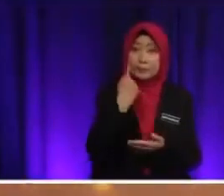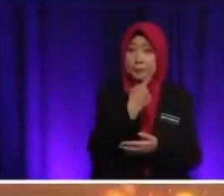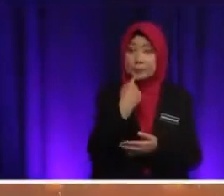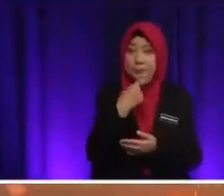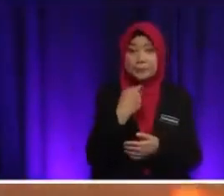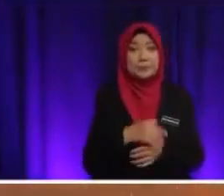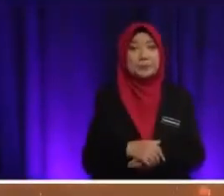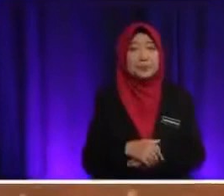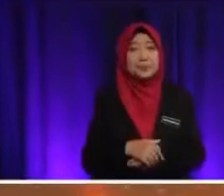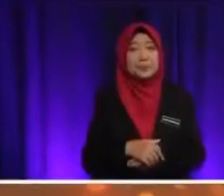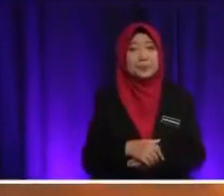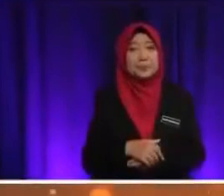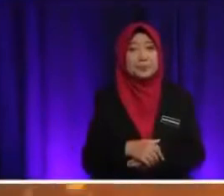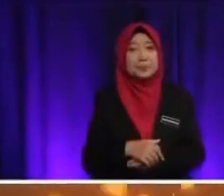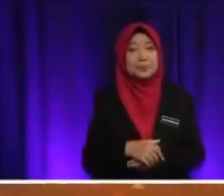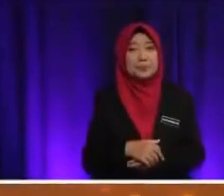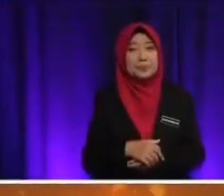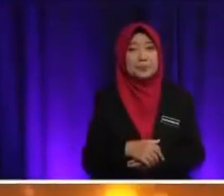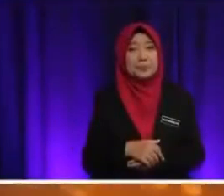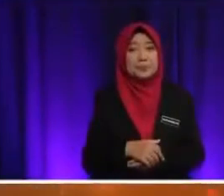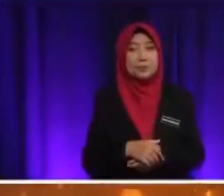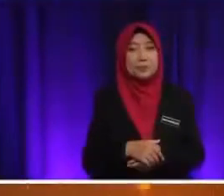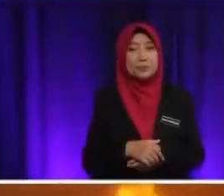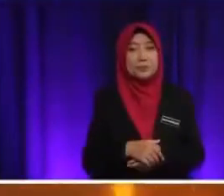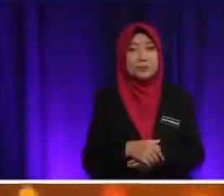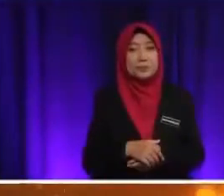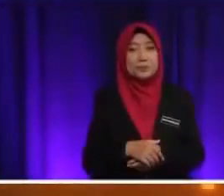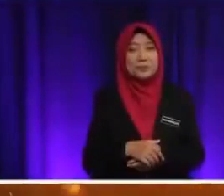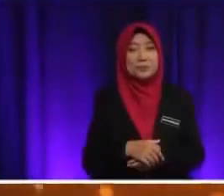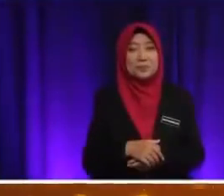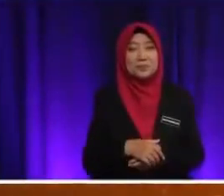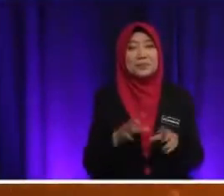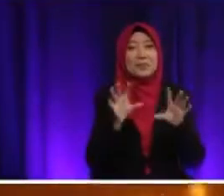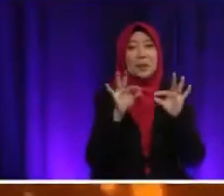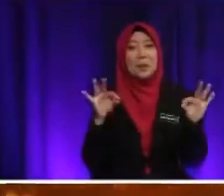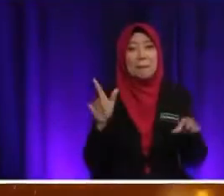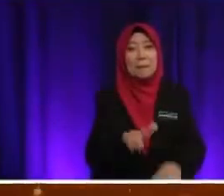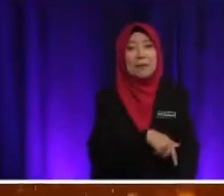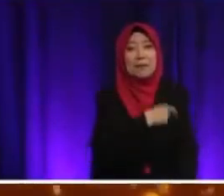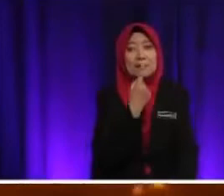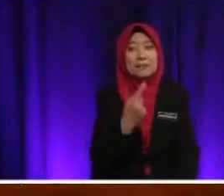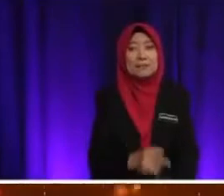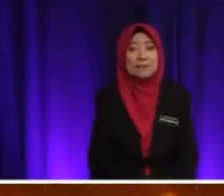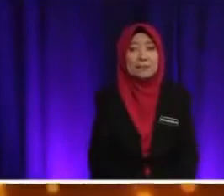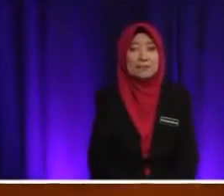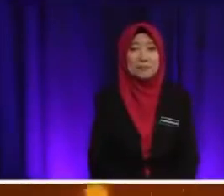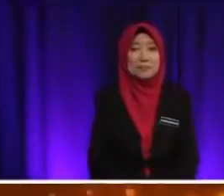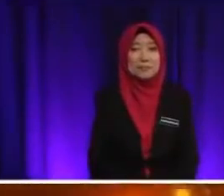Hayati. Silakan. Wah, patutlah tadi lamanya, panjangnya. Okey. Baca Hayati, cuba